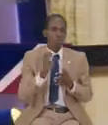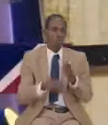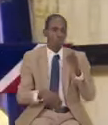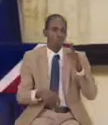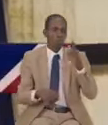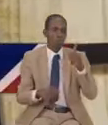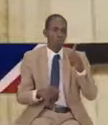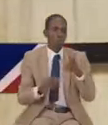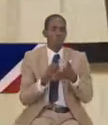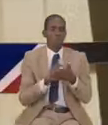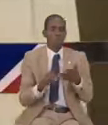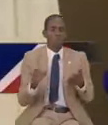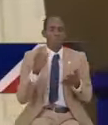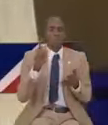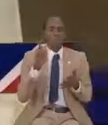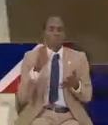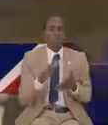21